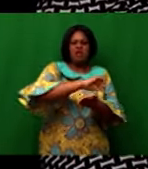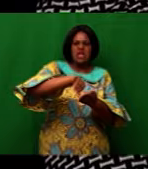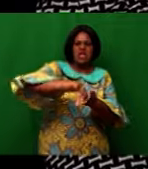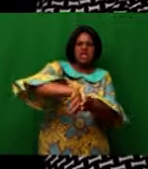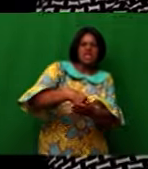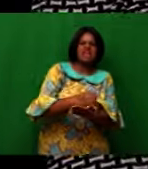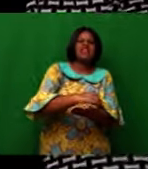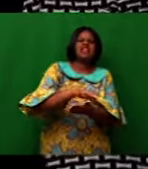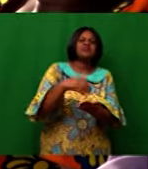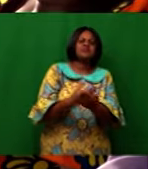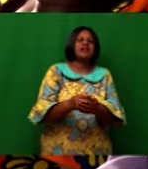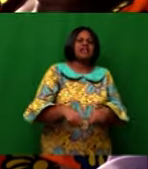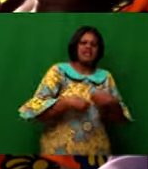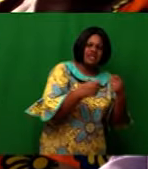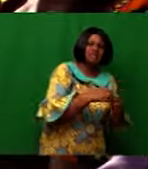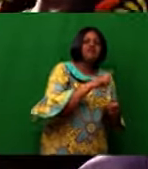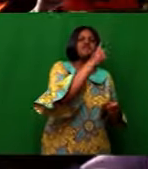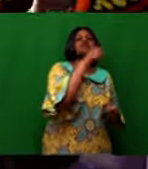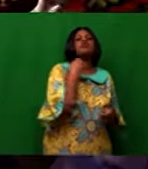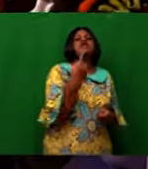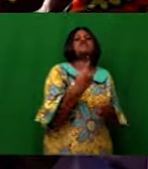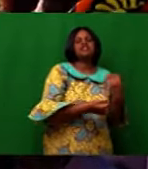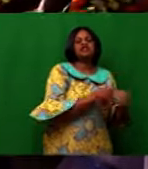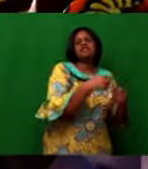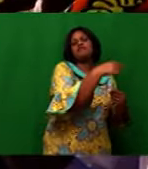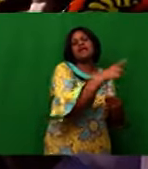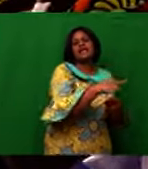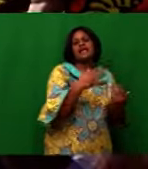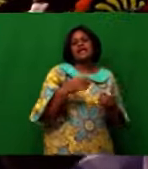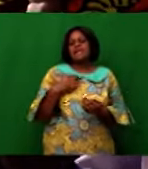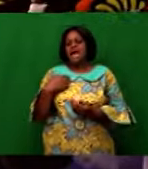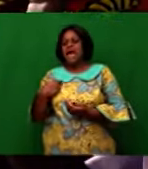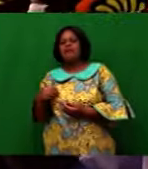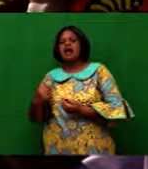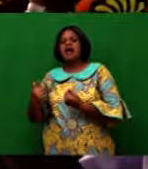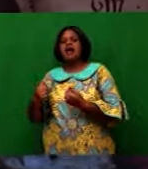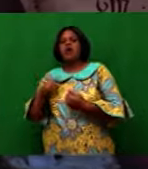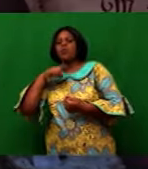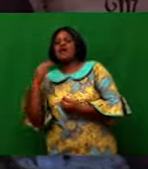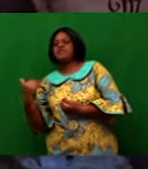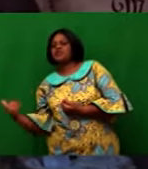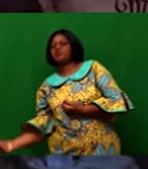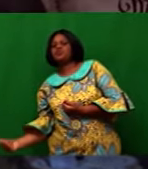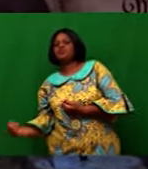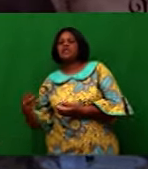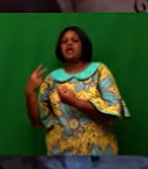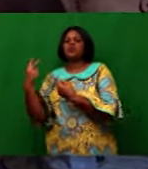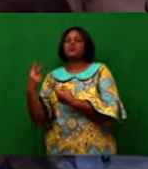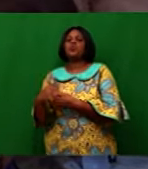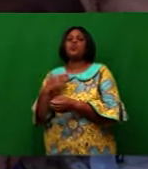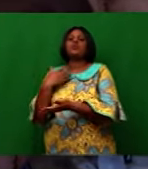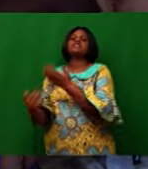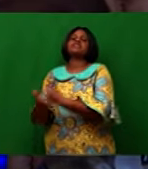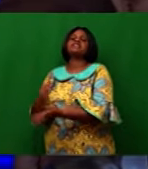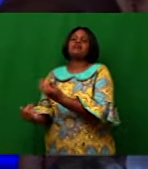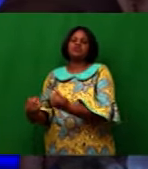tichifananidza tichienzanisa nyaya yekodzero dzevana mashoko makuru akabata iwewe kana uri mai kana uri baba funga